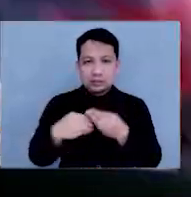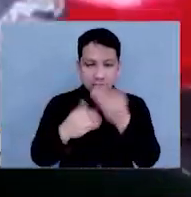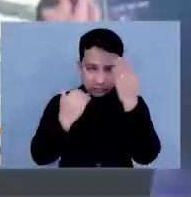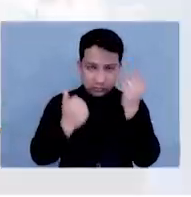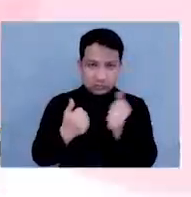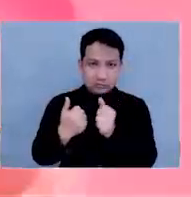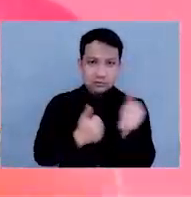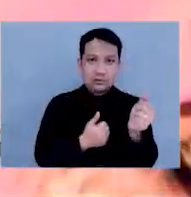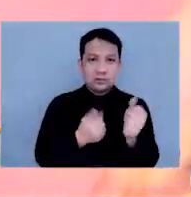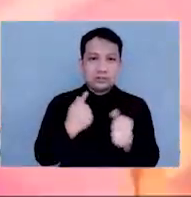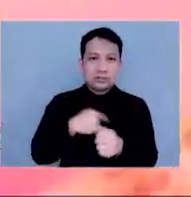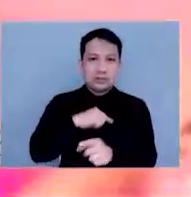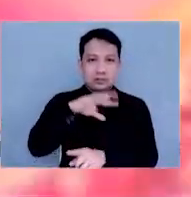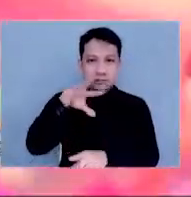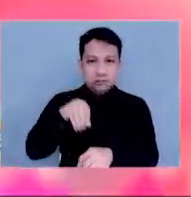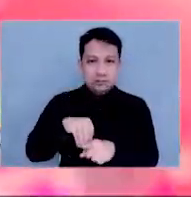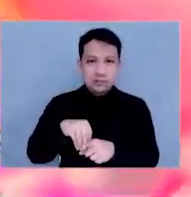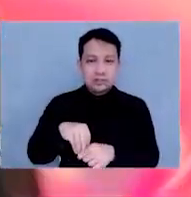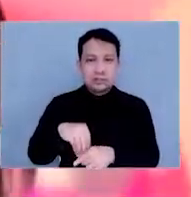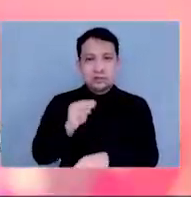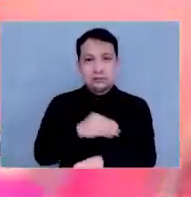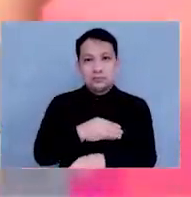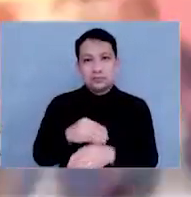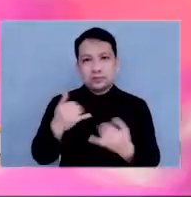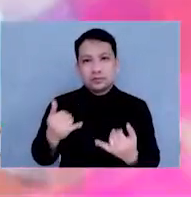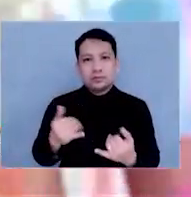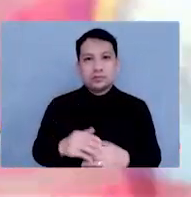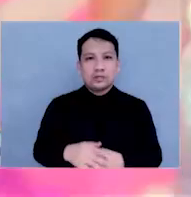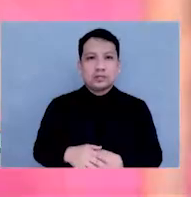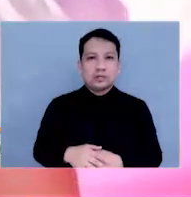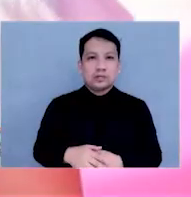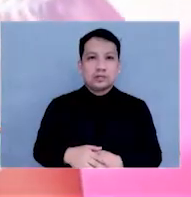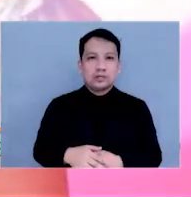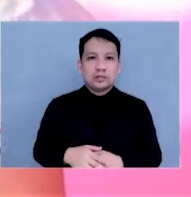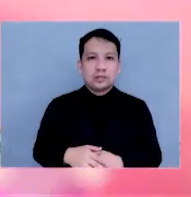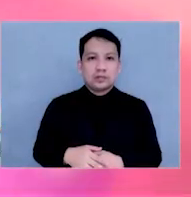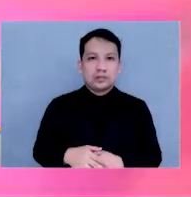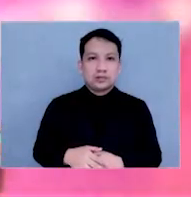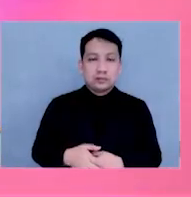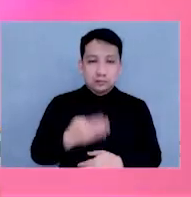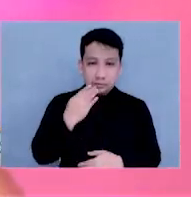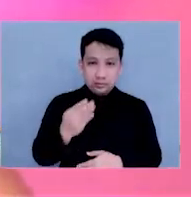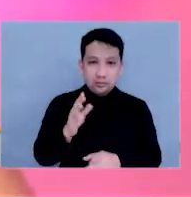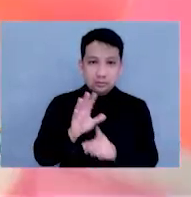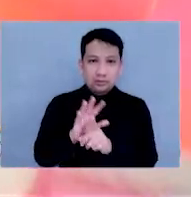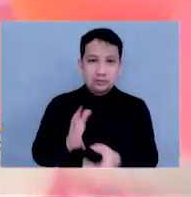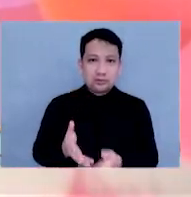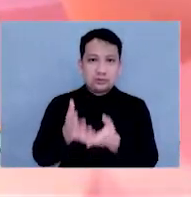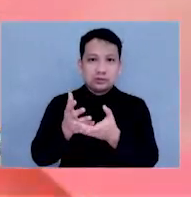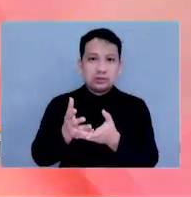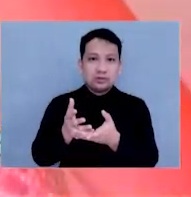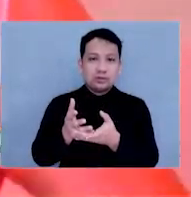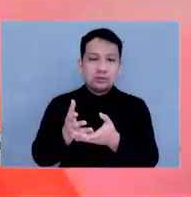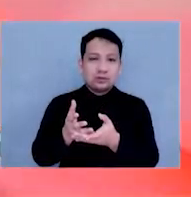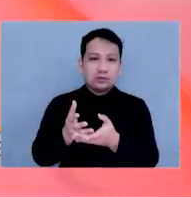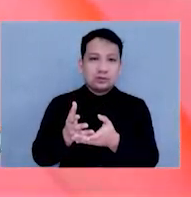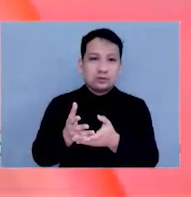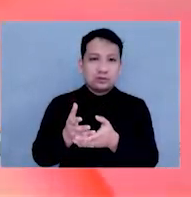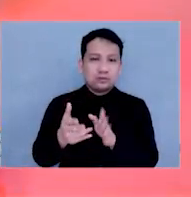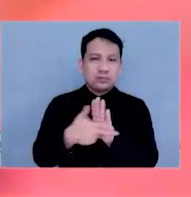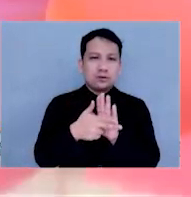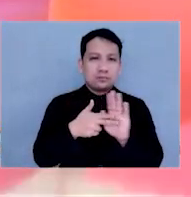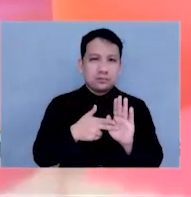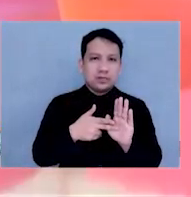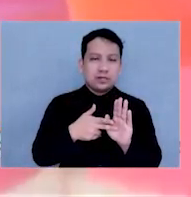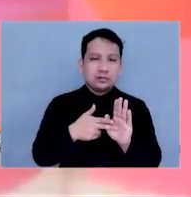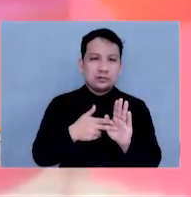group culture sa musika ngayon. Kasabay rin po ng pagkilala sa BINI ang pagsikat ng ating brand of music na Pinoy